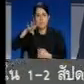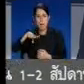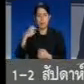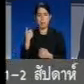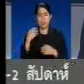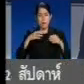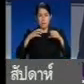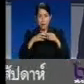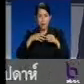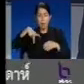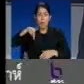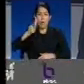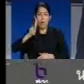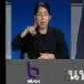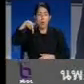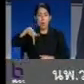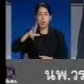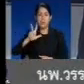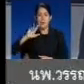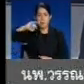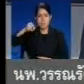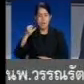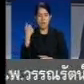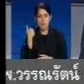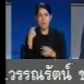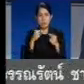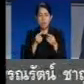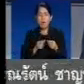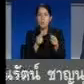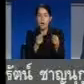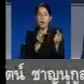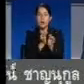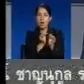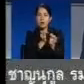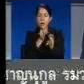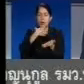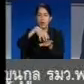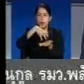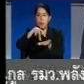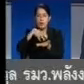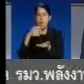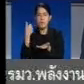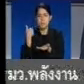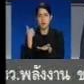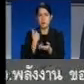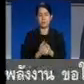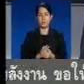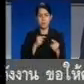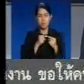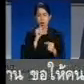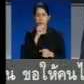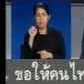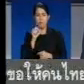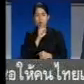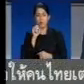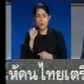ชนด้วยการแจกสมุดปกขาวขณะที่พรรคประชาธิปัตย์ปฏิเสธข่าวส.ส.ของพรรคออกมาโจมตีโครงการนี้นะคะเพราะกลัวเ